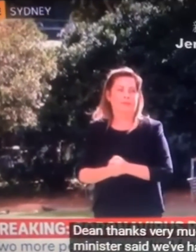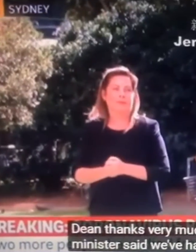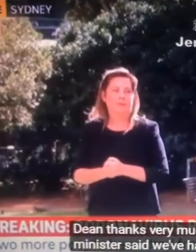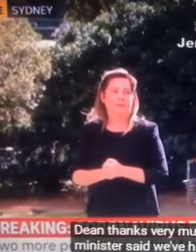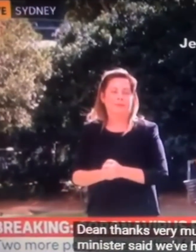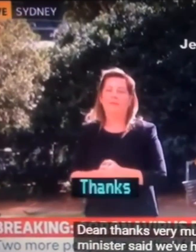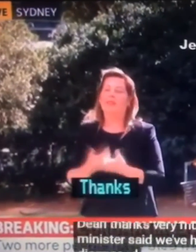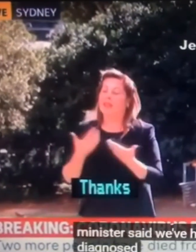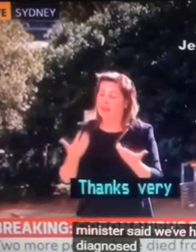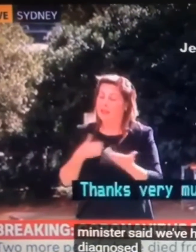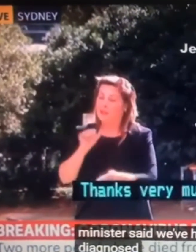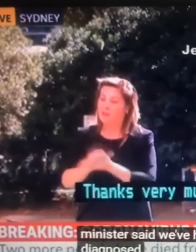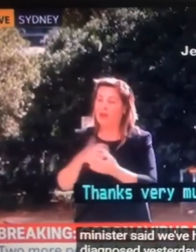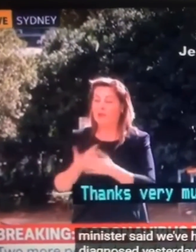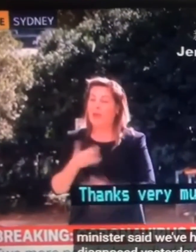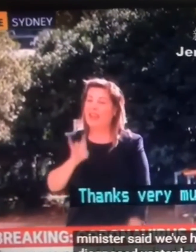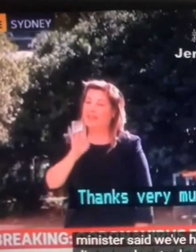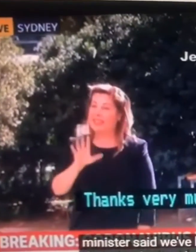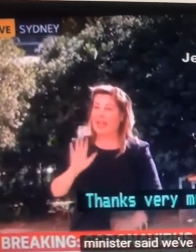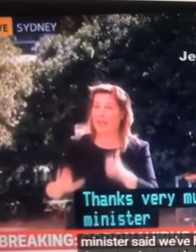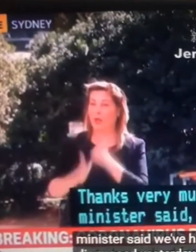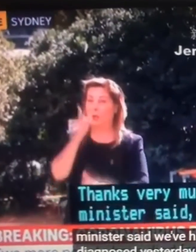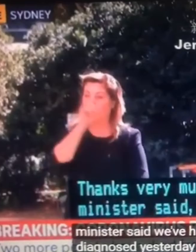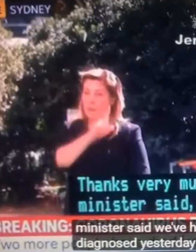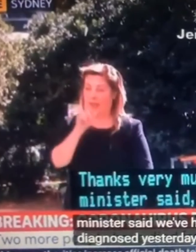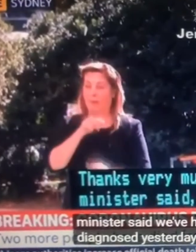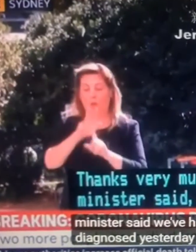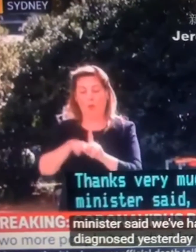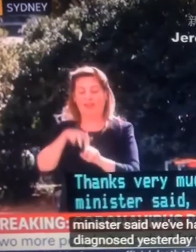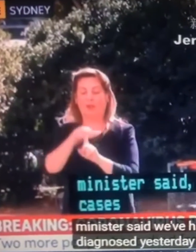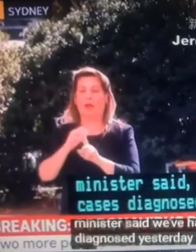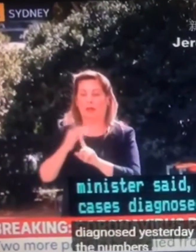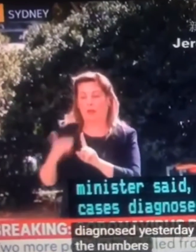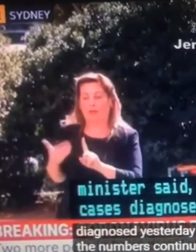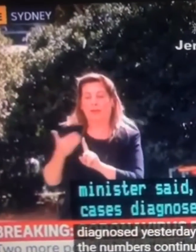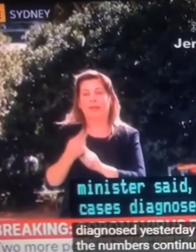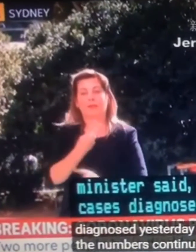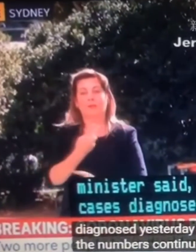自动翻译，自动翻译翻到最下面